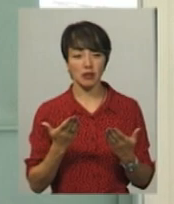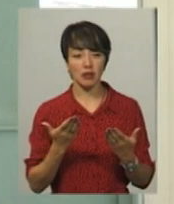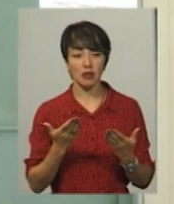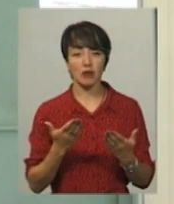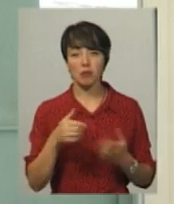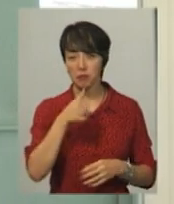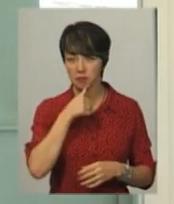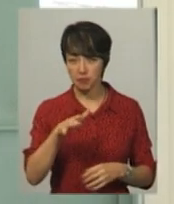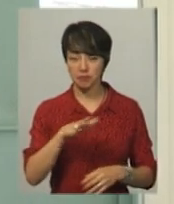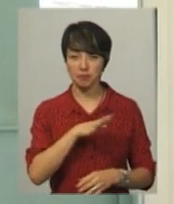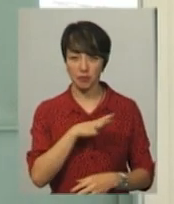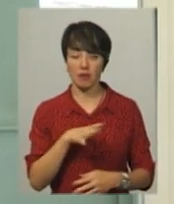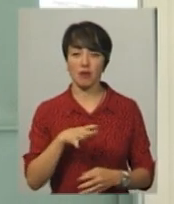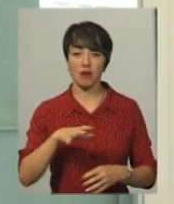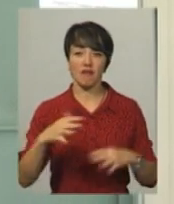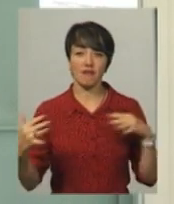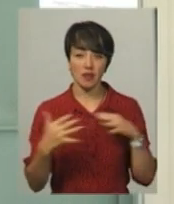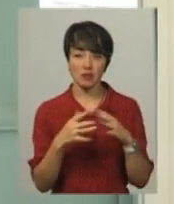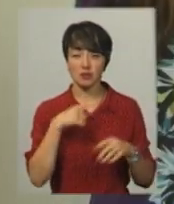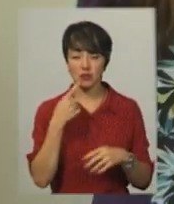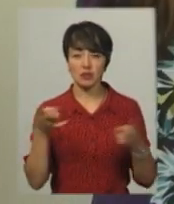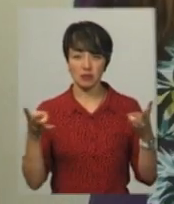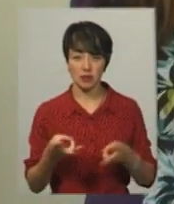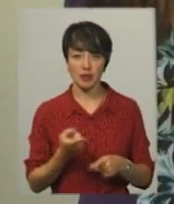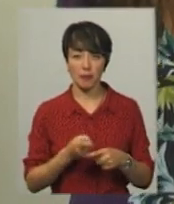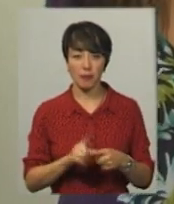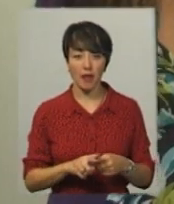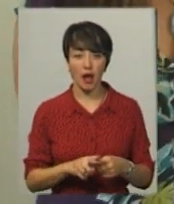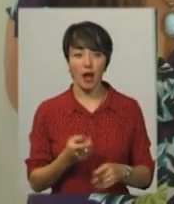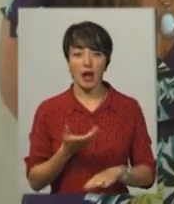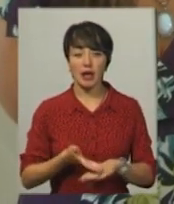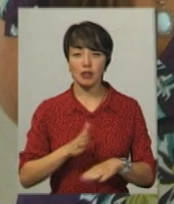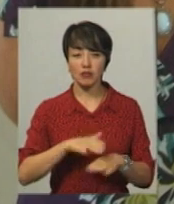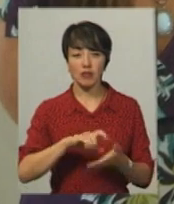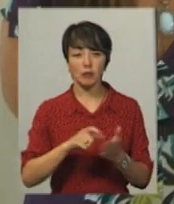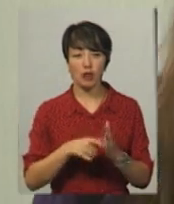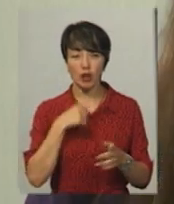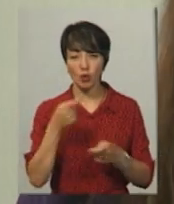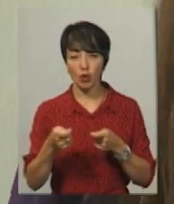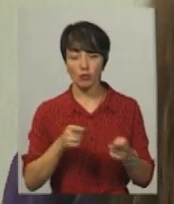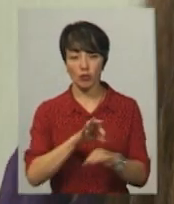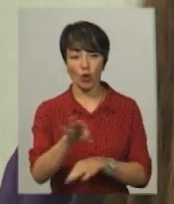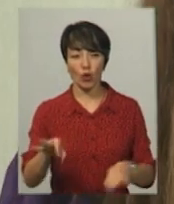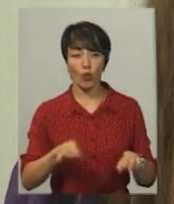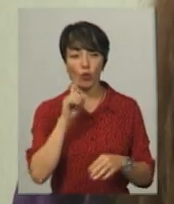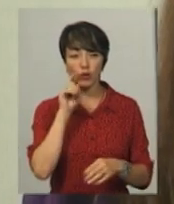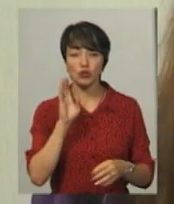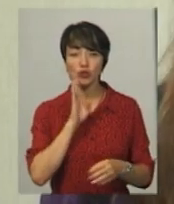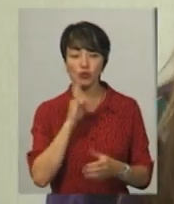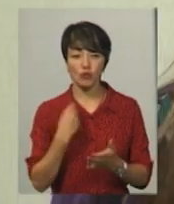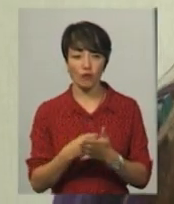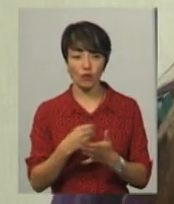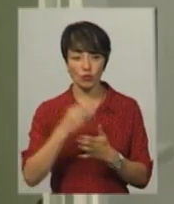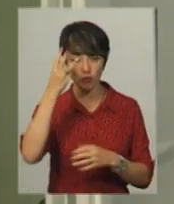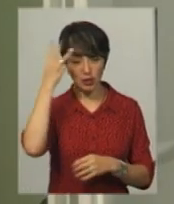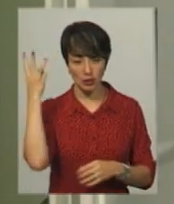горнилище війни, всі однозначно сказали, що це потрібно. У кризових кімнатах, каже координаторка проєктів Українського жіночого фонду Хмельницької області,